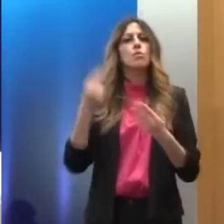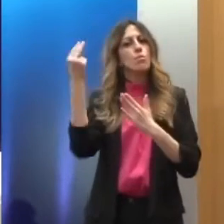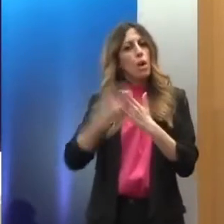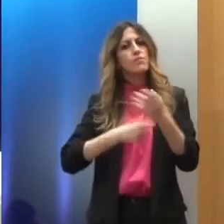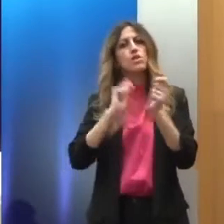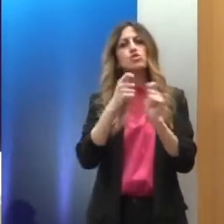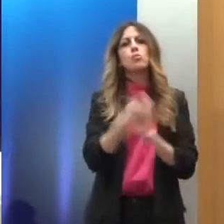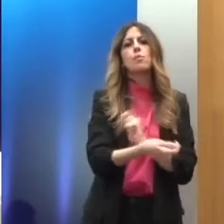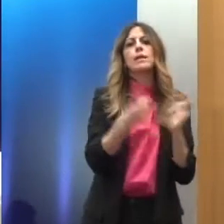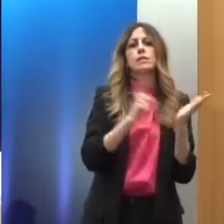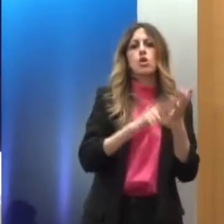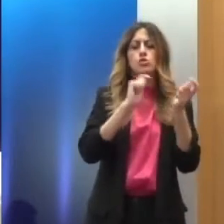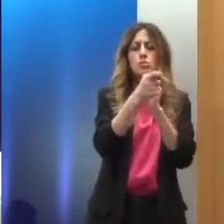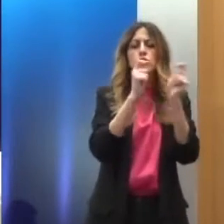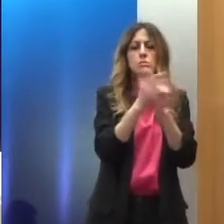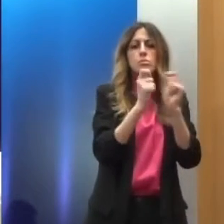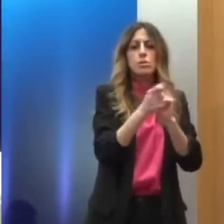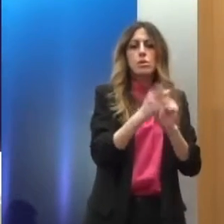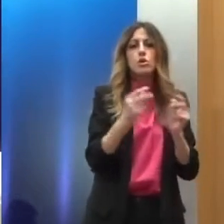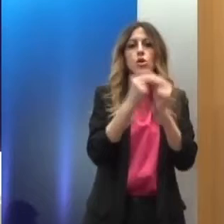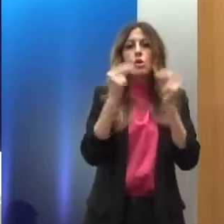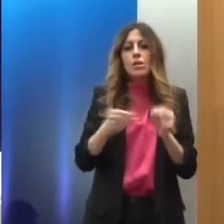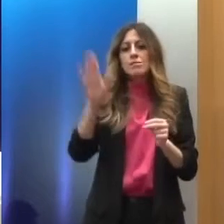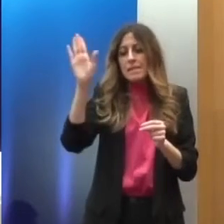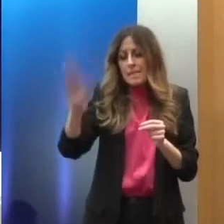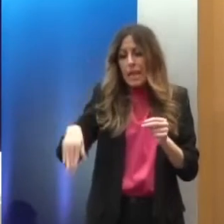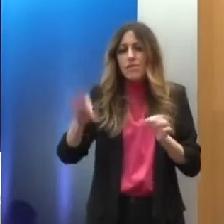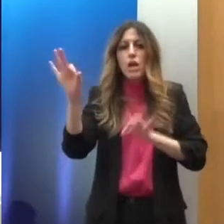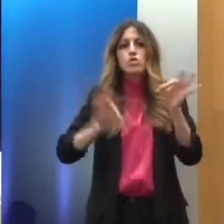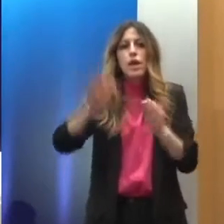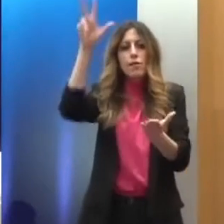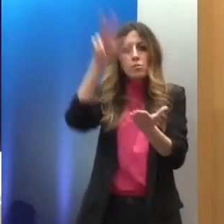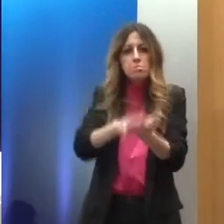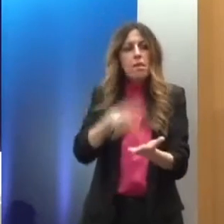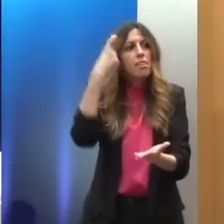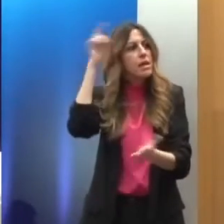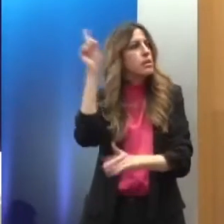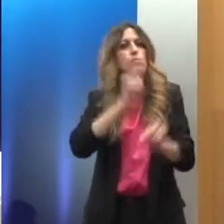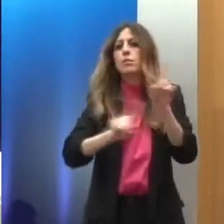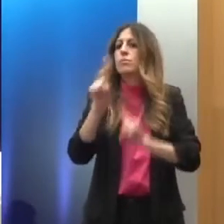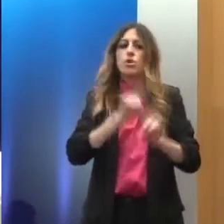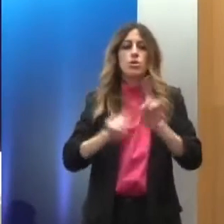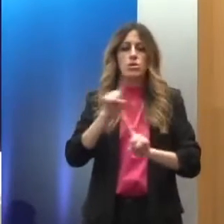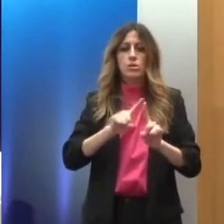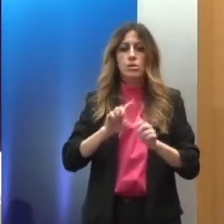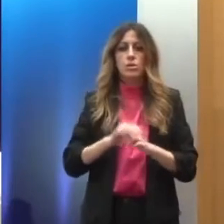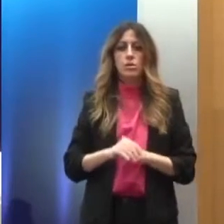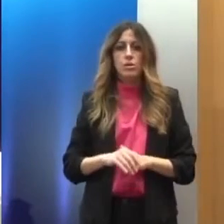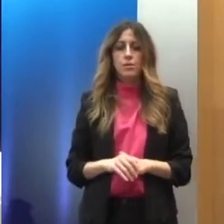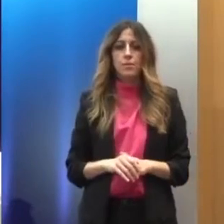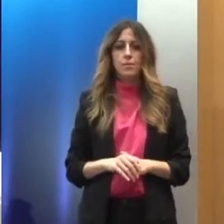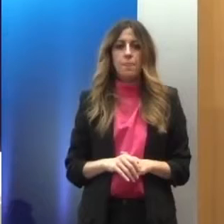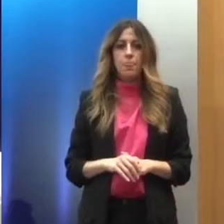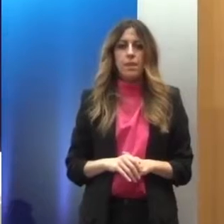κανείς δεν ξέρει ποιο είναι το τελευταίο σχέδιο το οποίο ισχύει. Τι σημαίνει, λοιπόν, αυτό σε επίπεδο